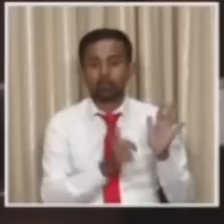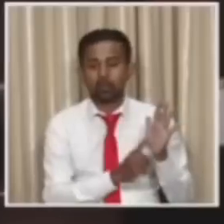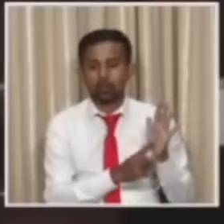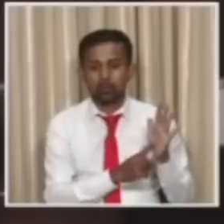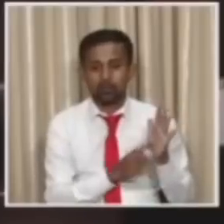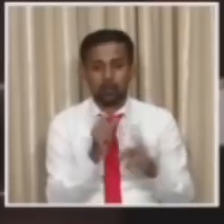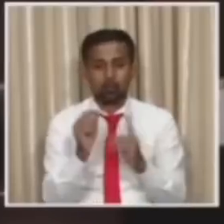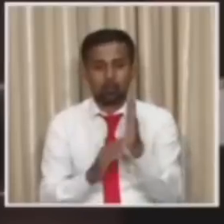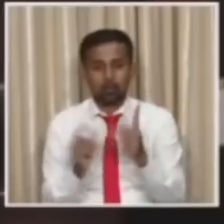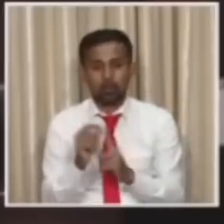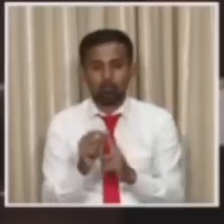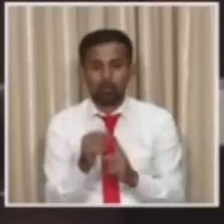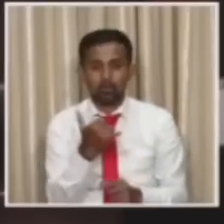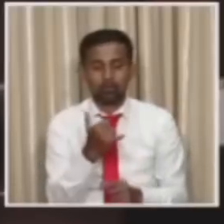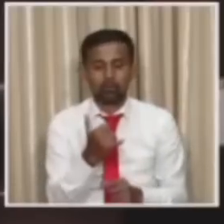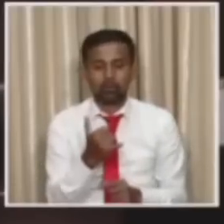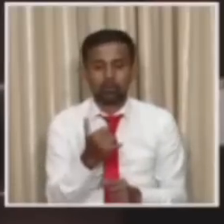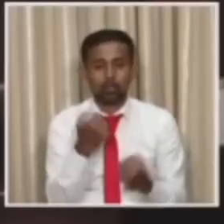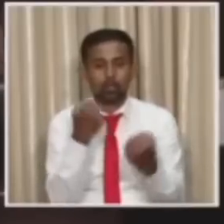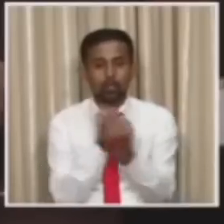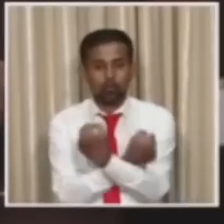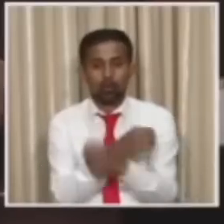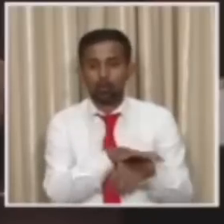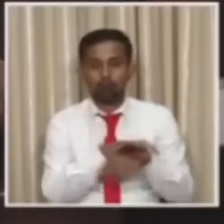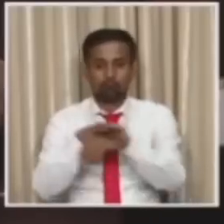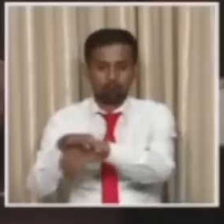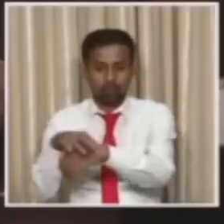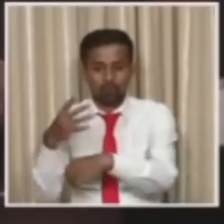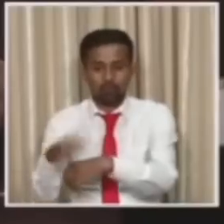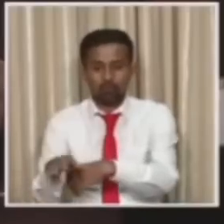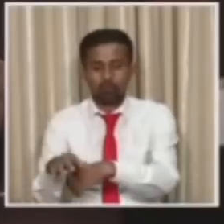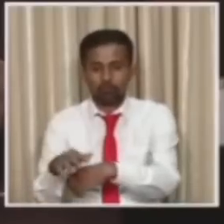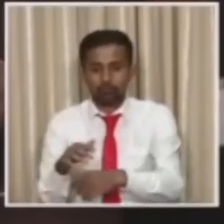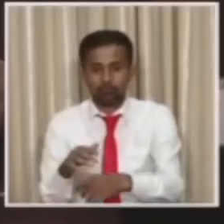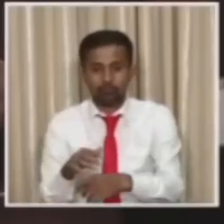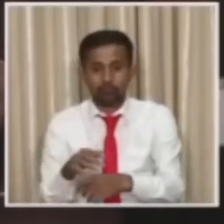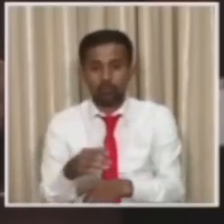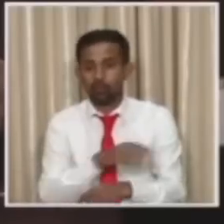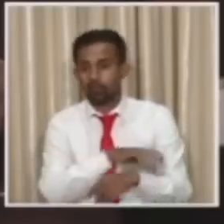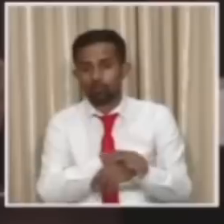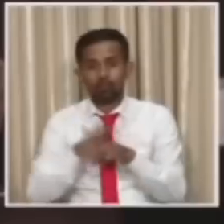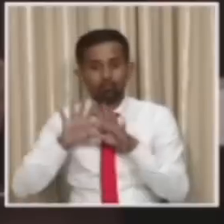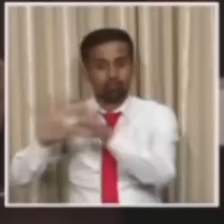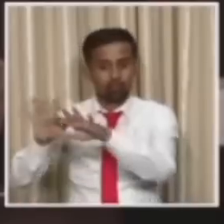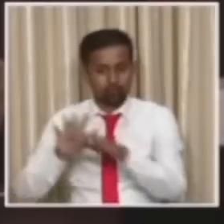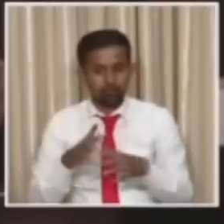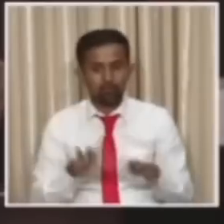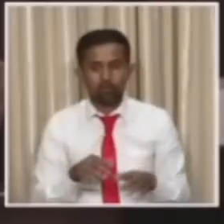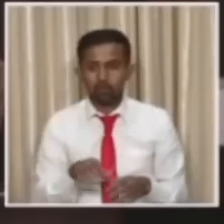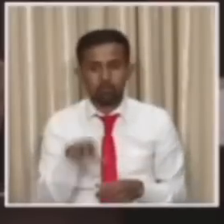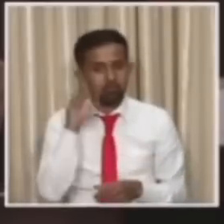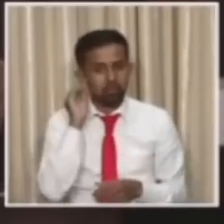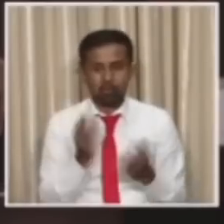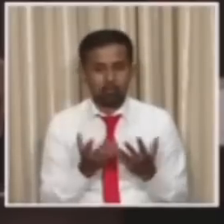officers. They threw him onto some patch of grass. So this cannot be accepted, and I condemn